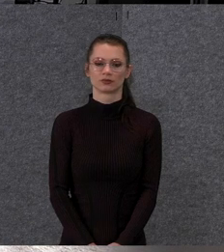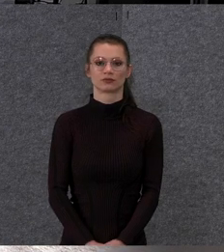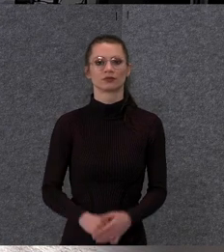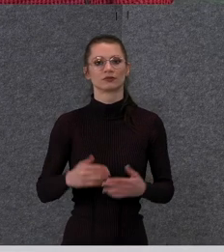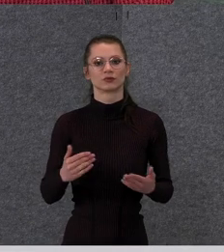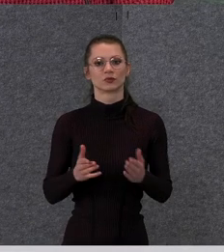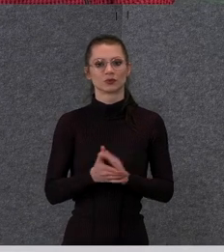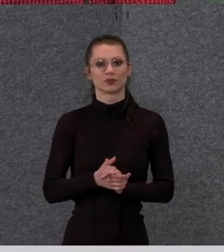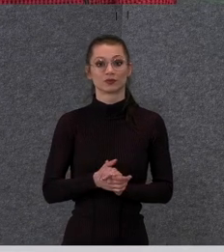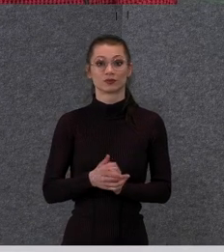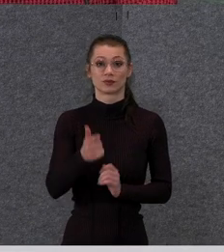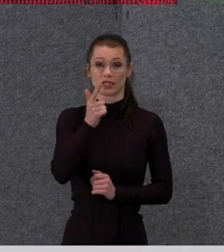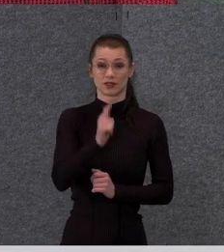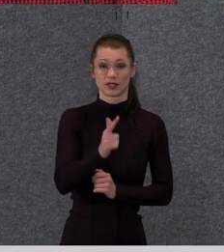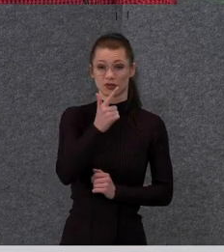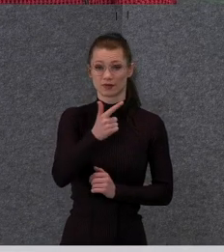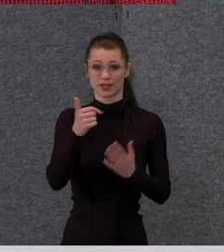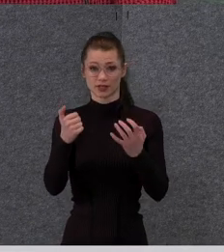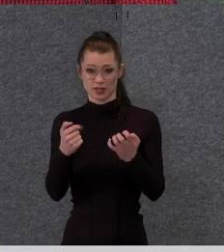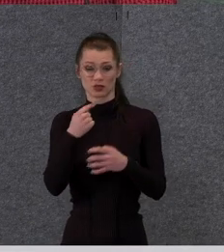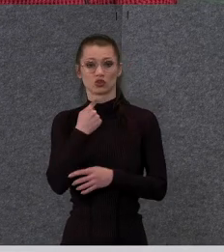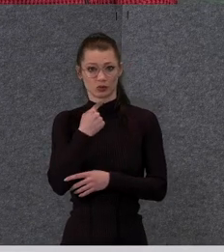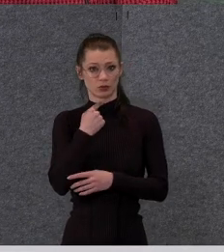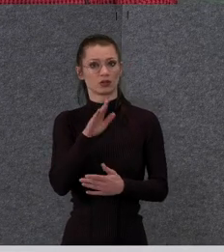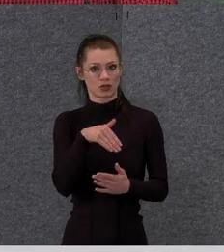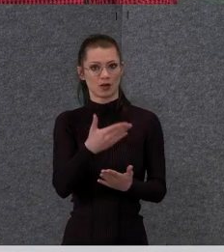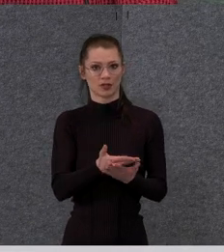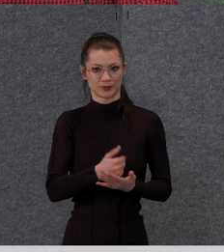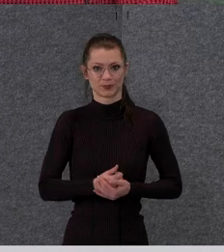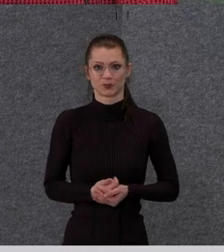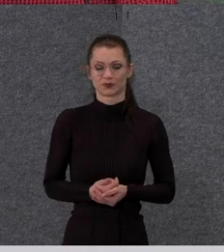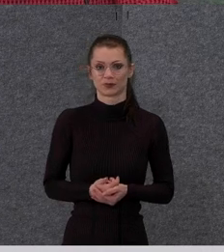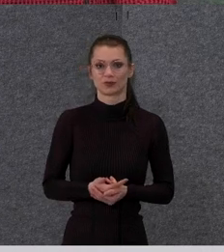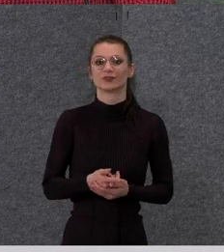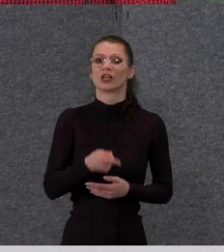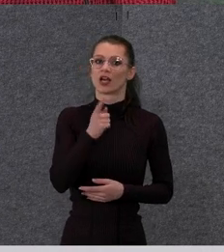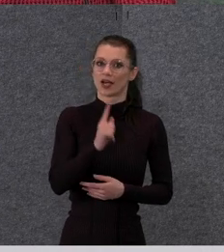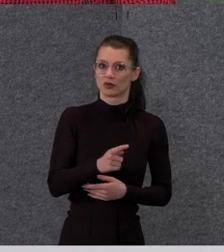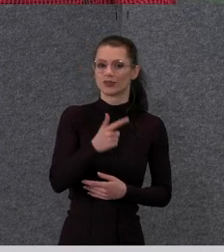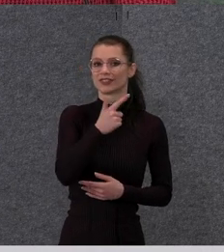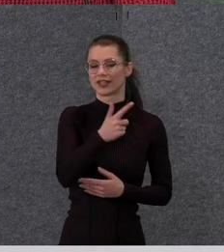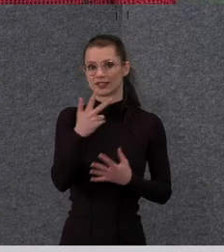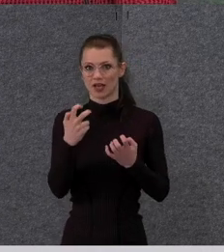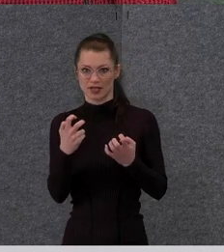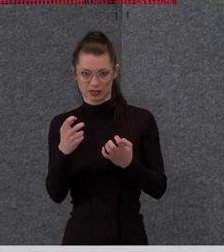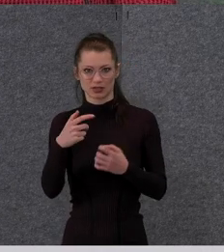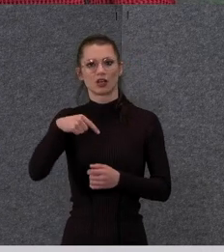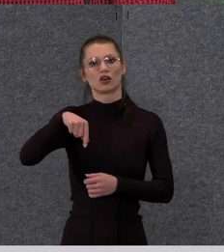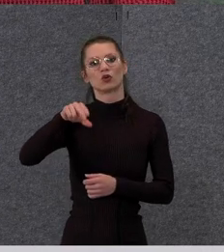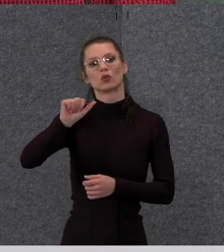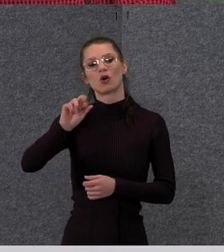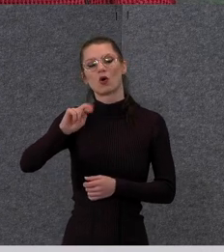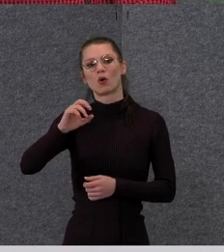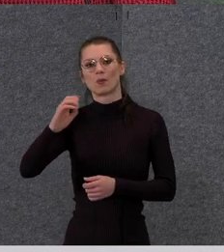So, es wurden 262 Stimmen abgegeben. Das Quorum liegt daher bei 132. Auf